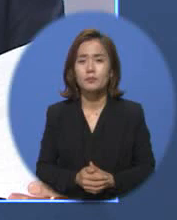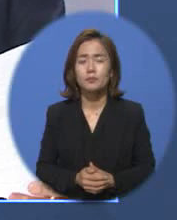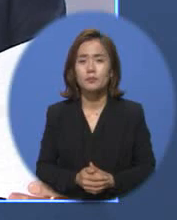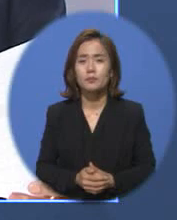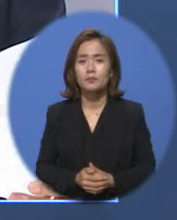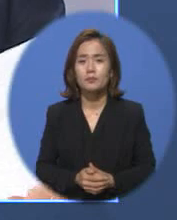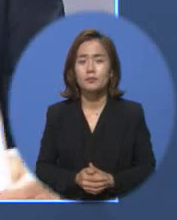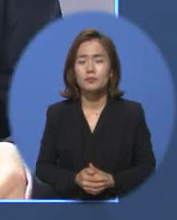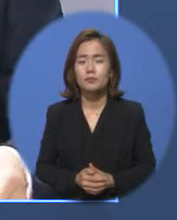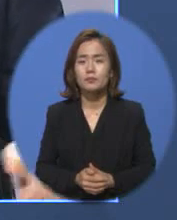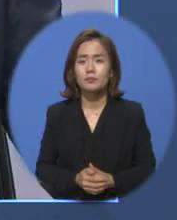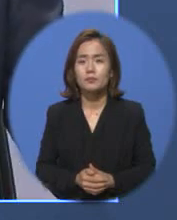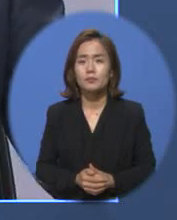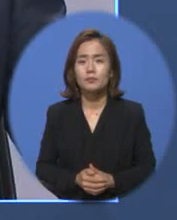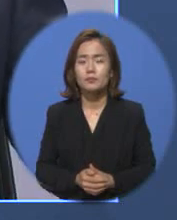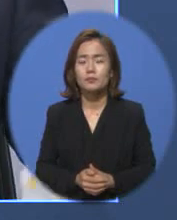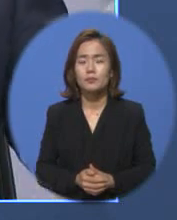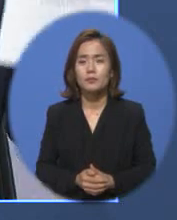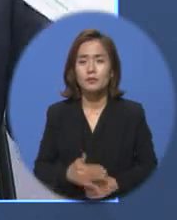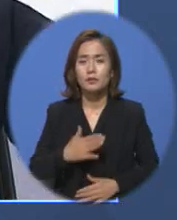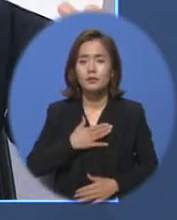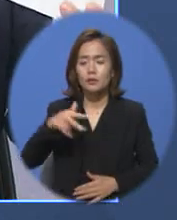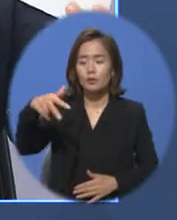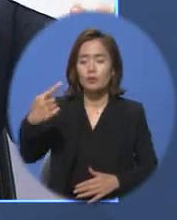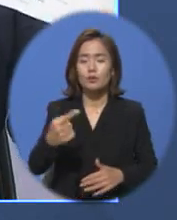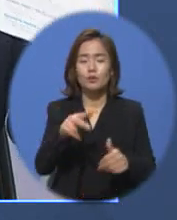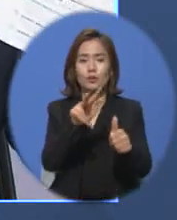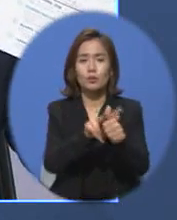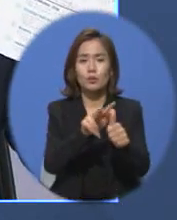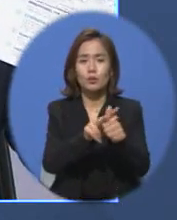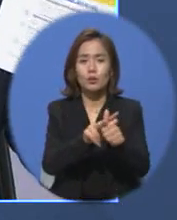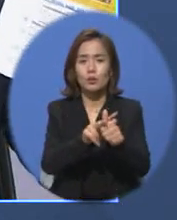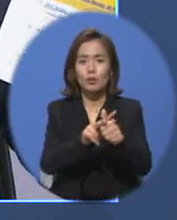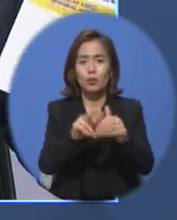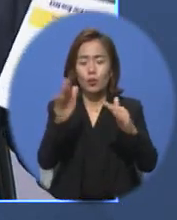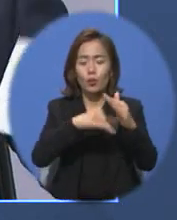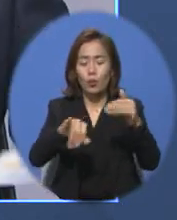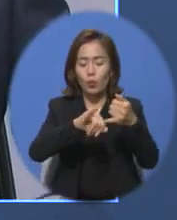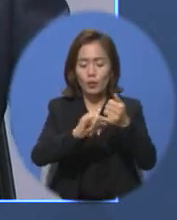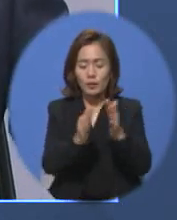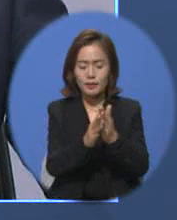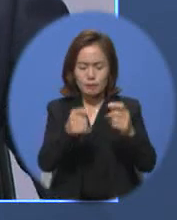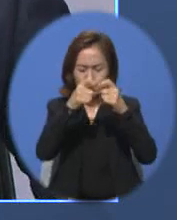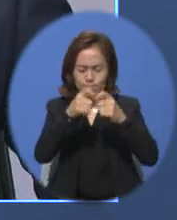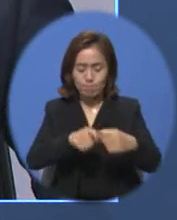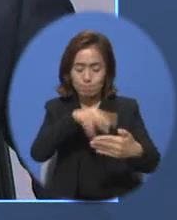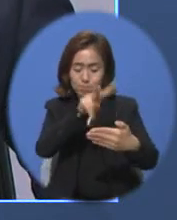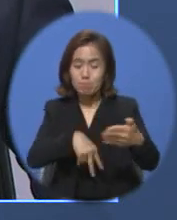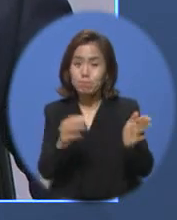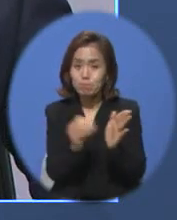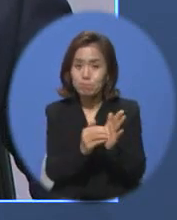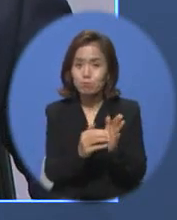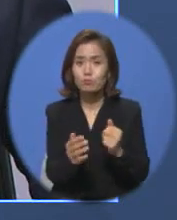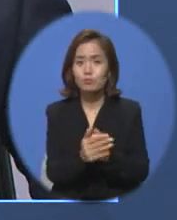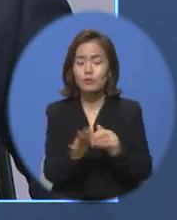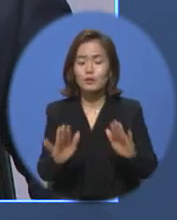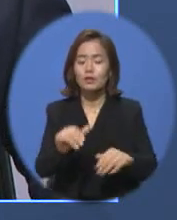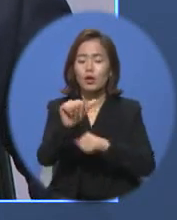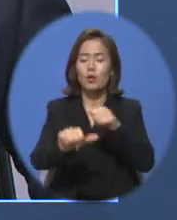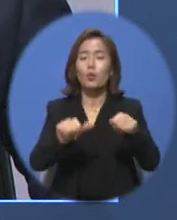는 조오섭후보의 선거공약을꼼꼼히검토했습니다.그리고저는찾았습니다... 감사합니다. 예